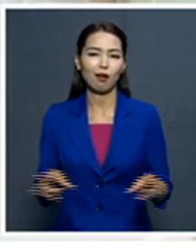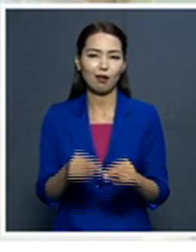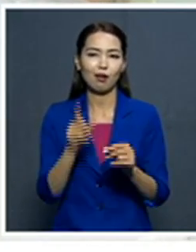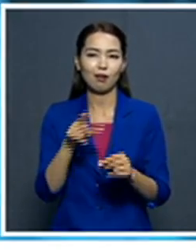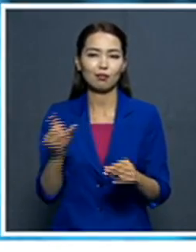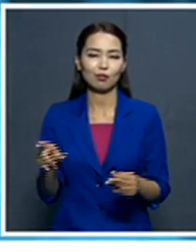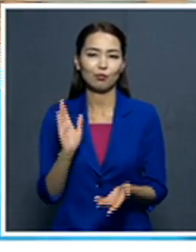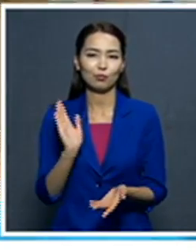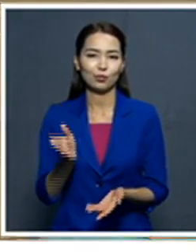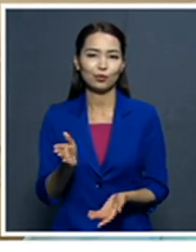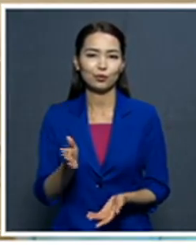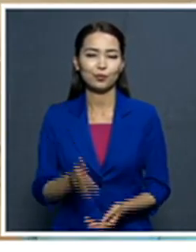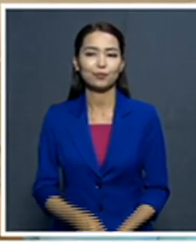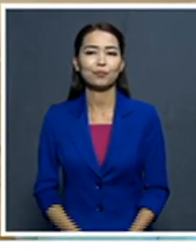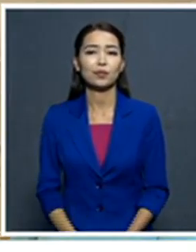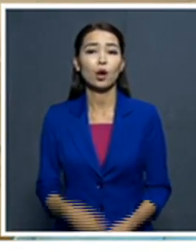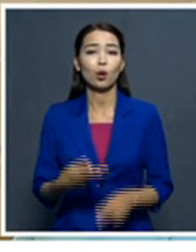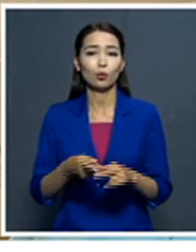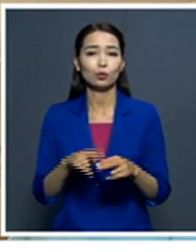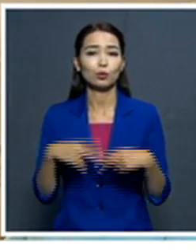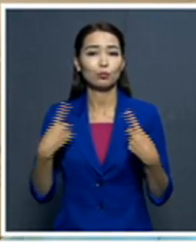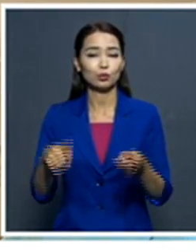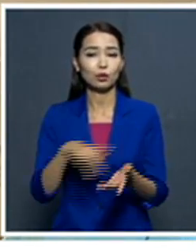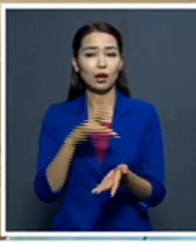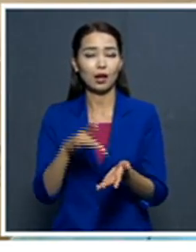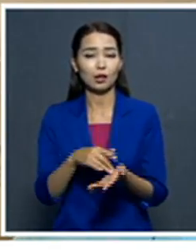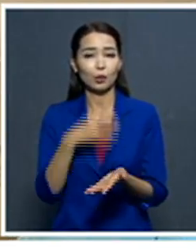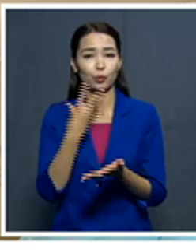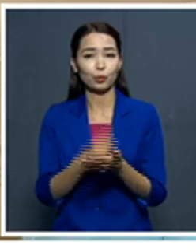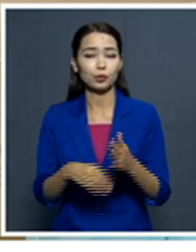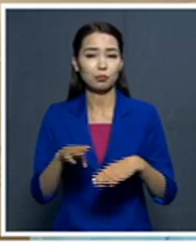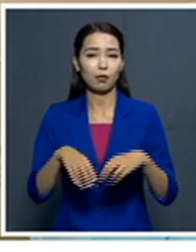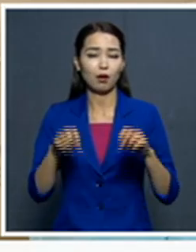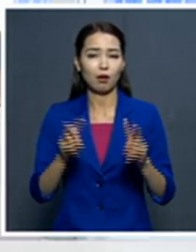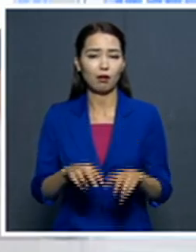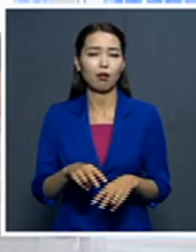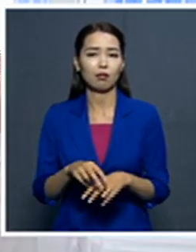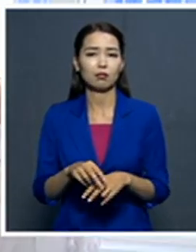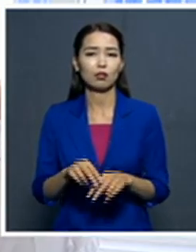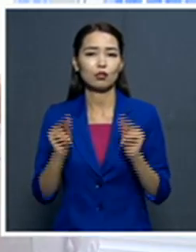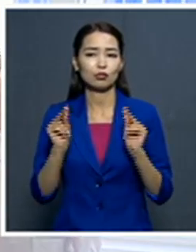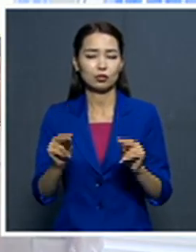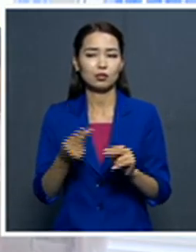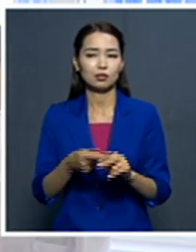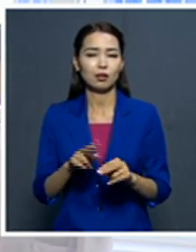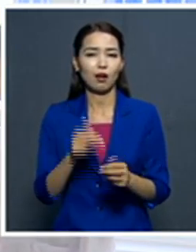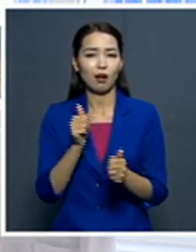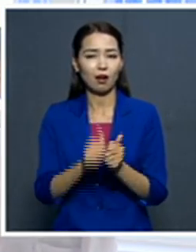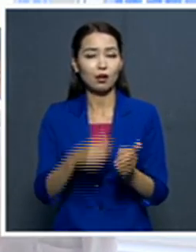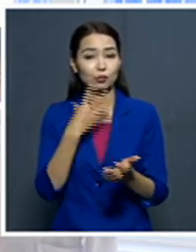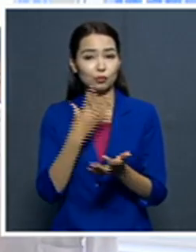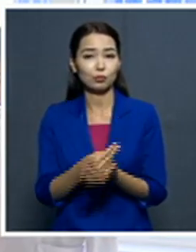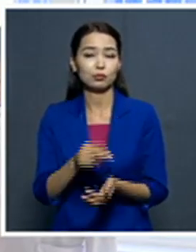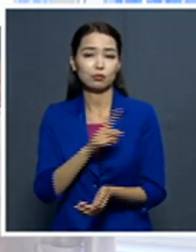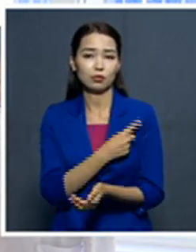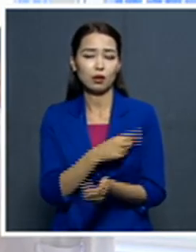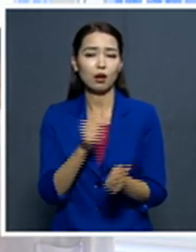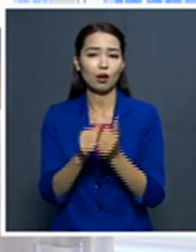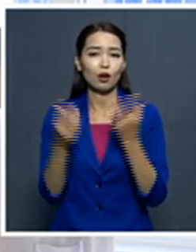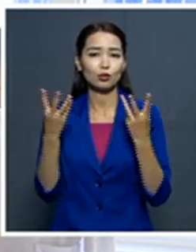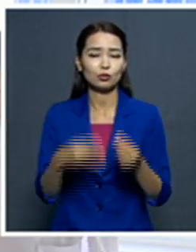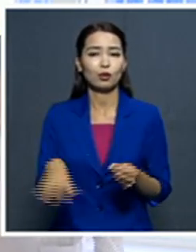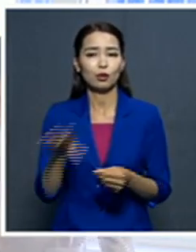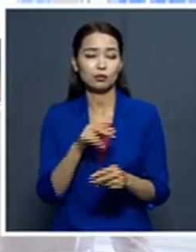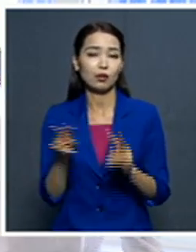бар. Бұл басқаладағы өз мамандығына адал, біліктілігі жоғары дәрігерлердің бір парасы ғана. Әйтпесе, күн сайын ерлікке